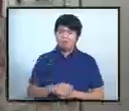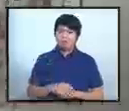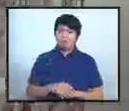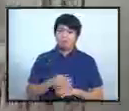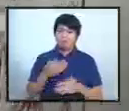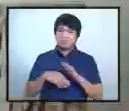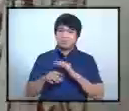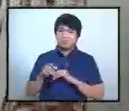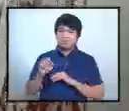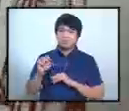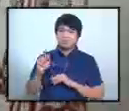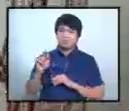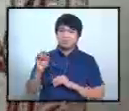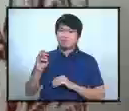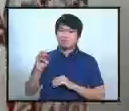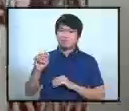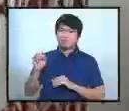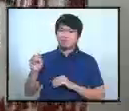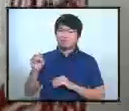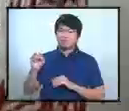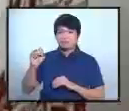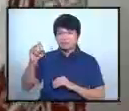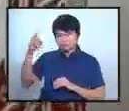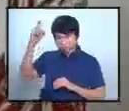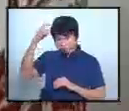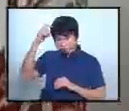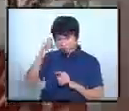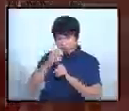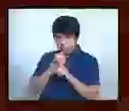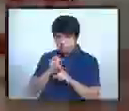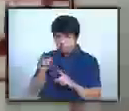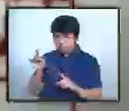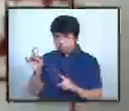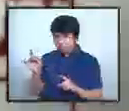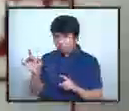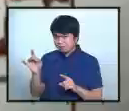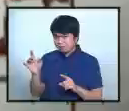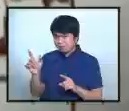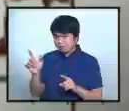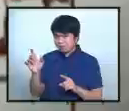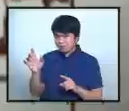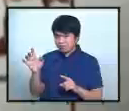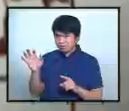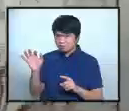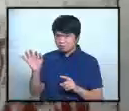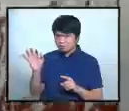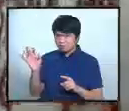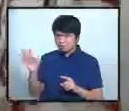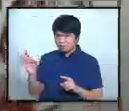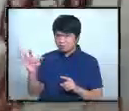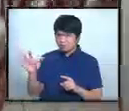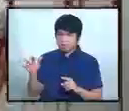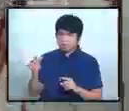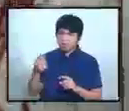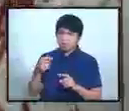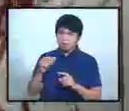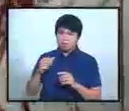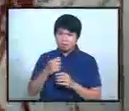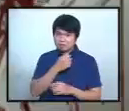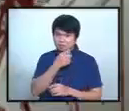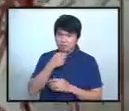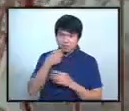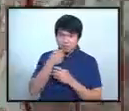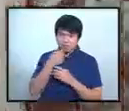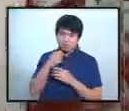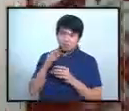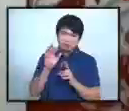Pinanganak sa Santo Tomas, Batangas noong September 1865, isang masigasig at matagumpay na negosyante at agriculturist at naging tanyag pa nga dahil sa